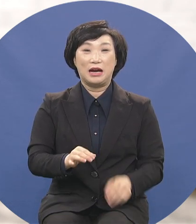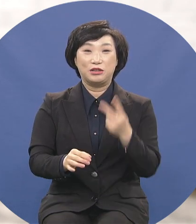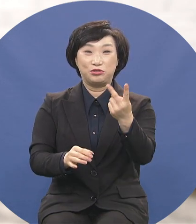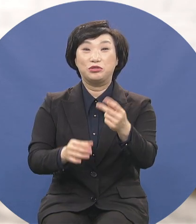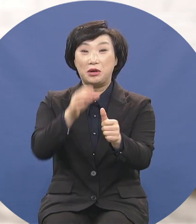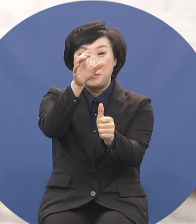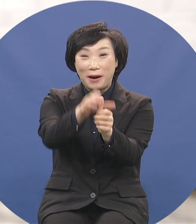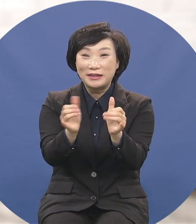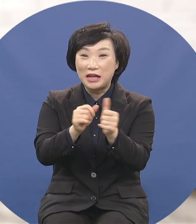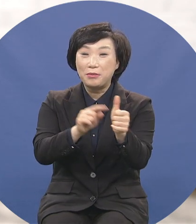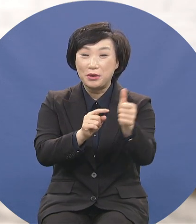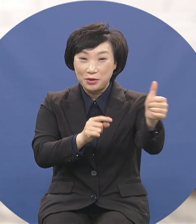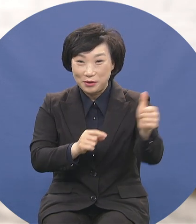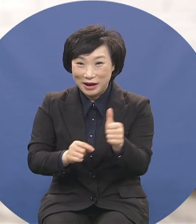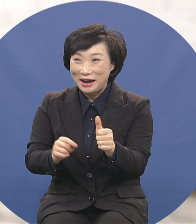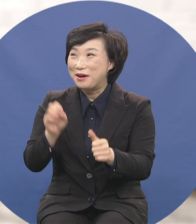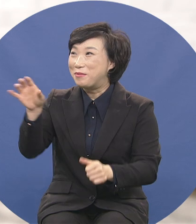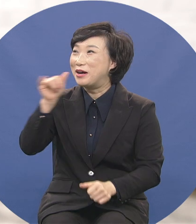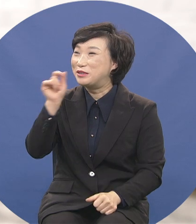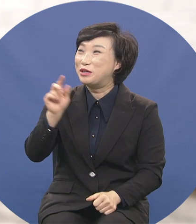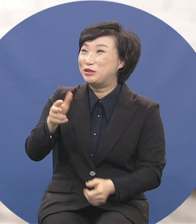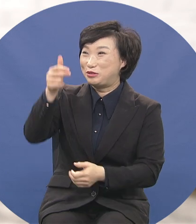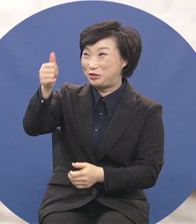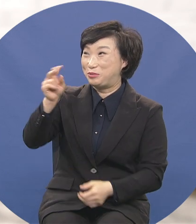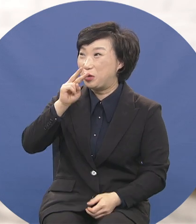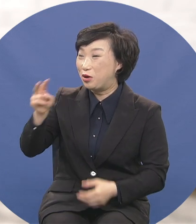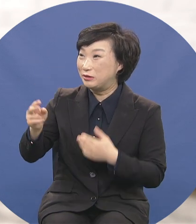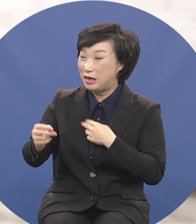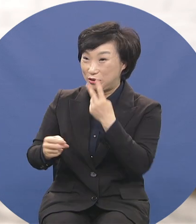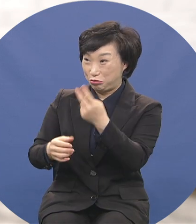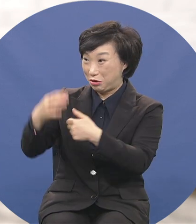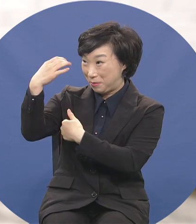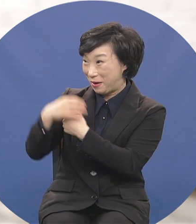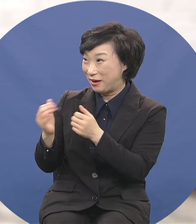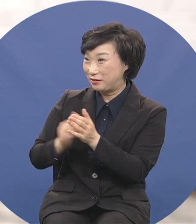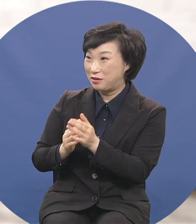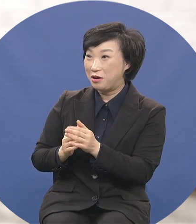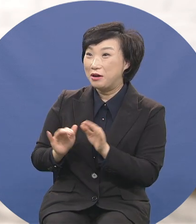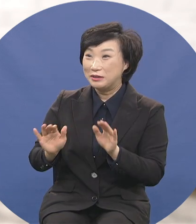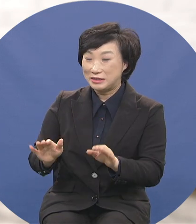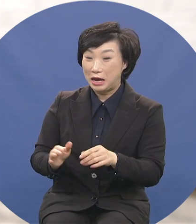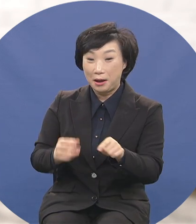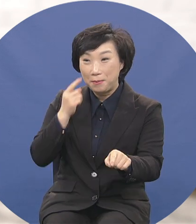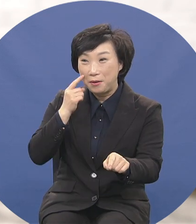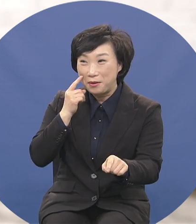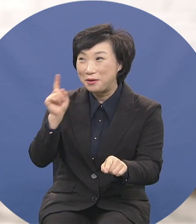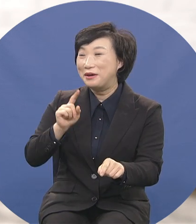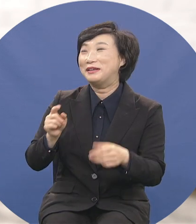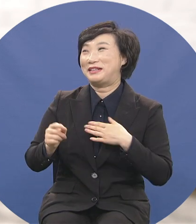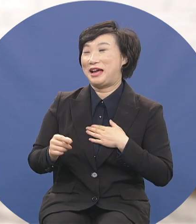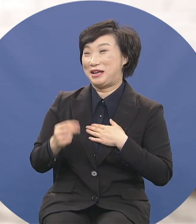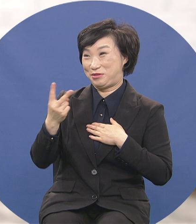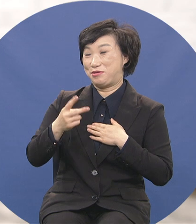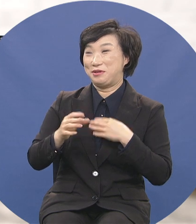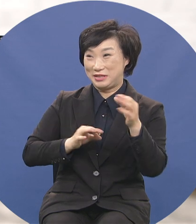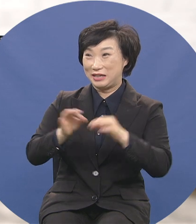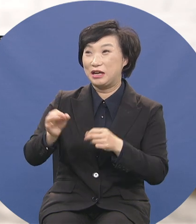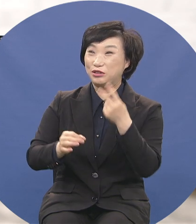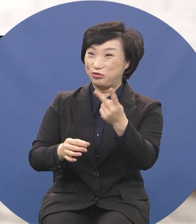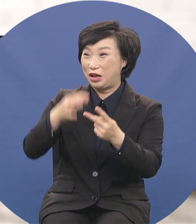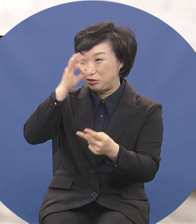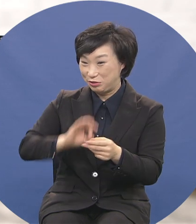2달란트 받았던 자도 와서 가로되 주여 내게 2달란트를 주셨는데 보소서 내가 또